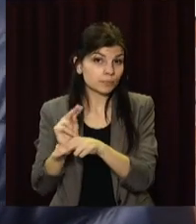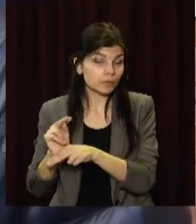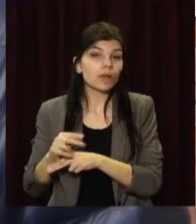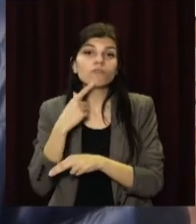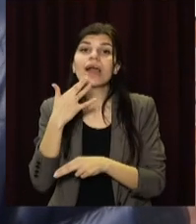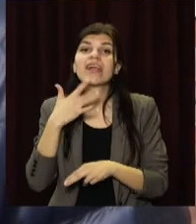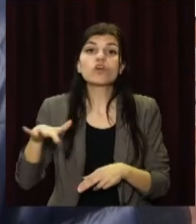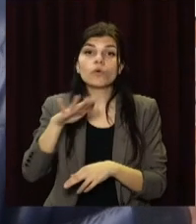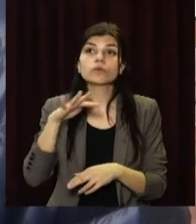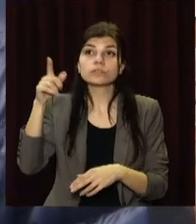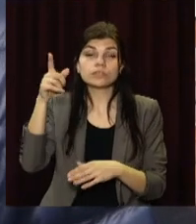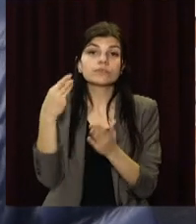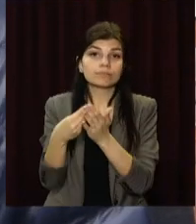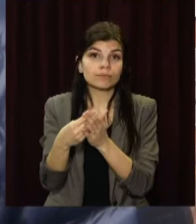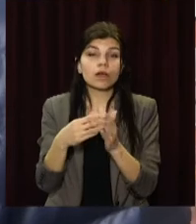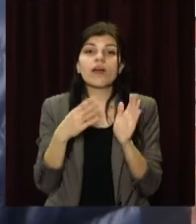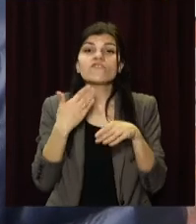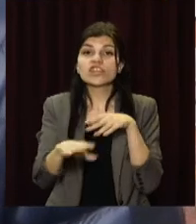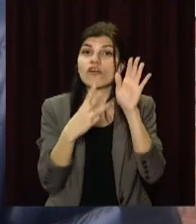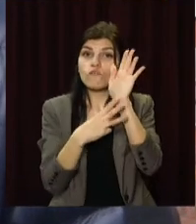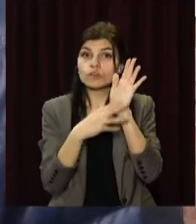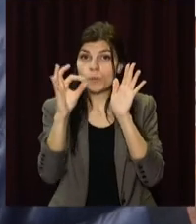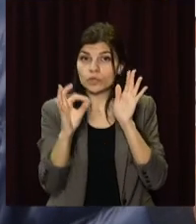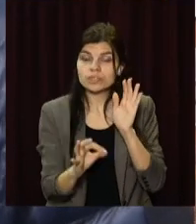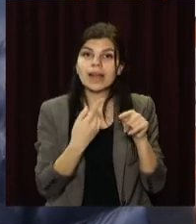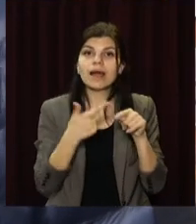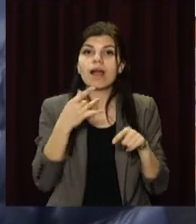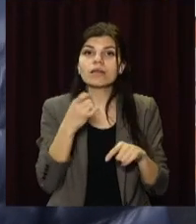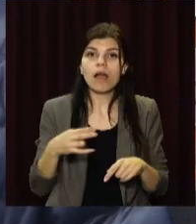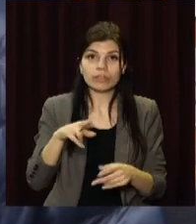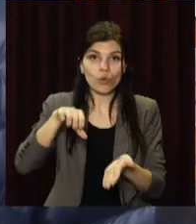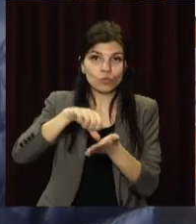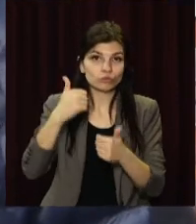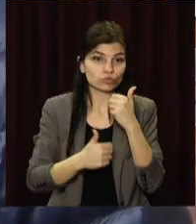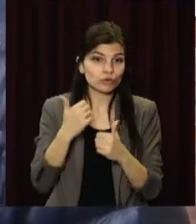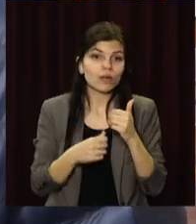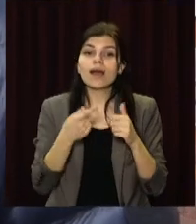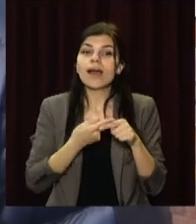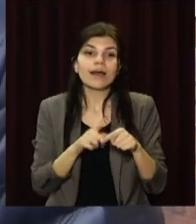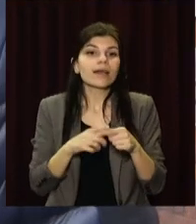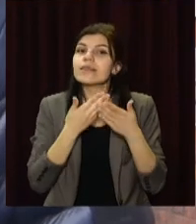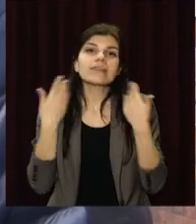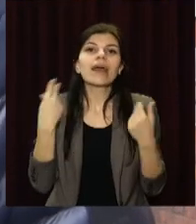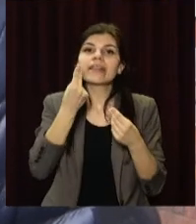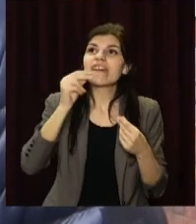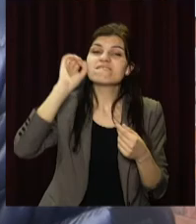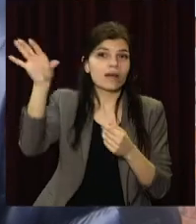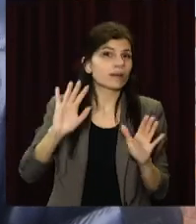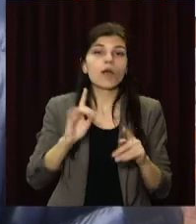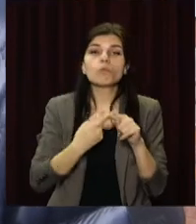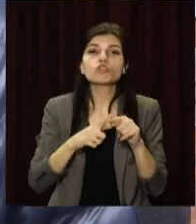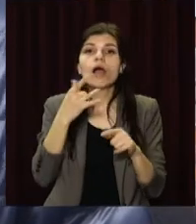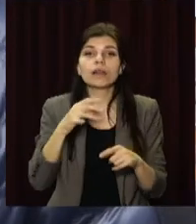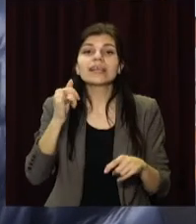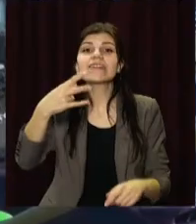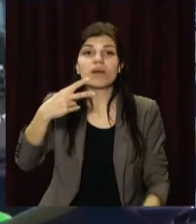Європейський інвестиційний банк виділяє 80% средств, це гранти, немає необхідності повертати, і 20%